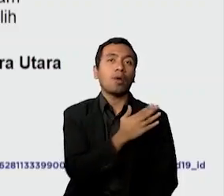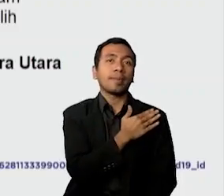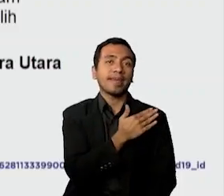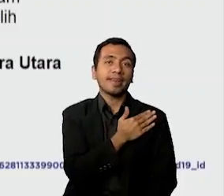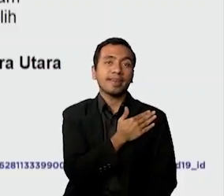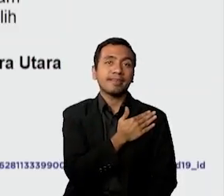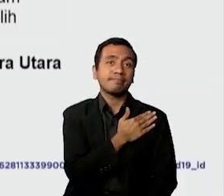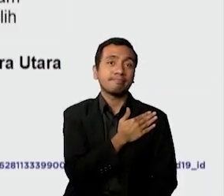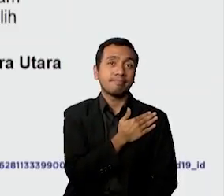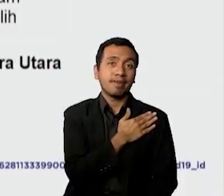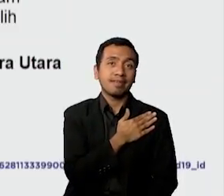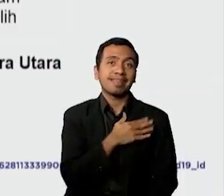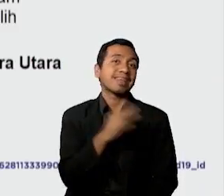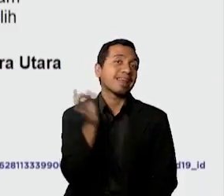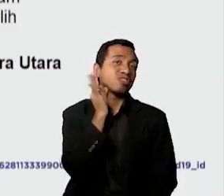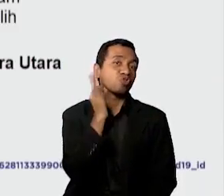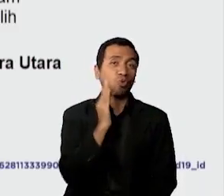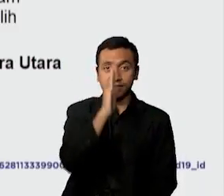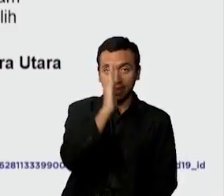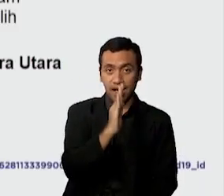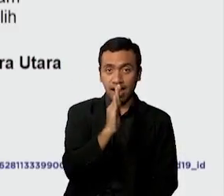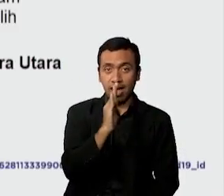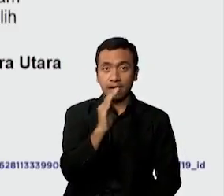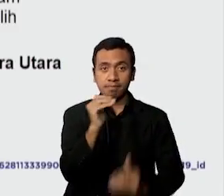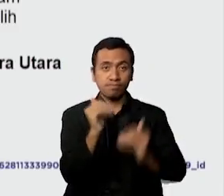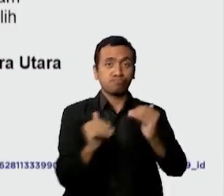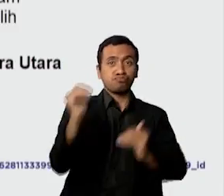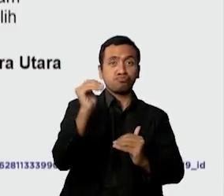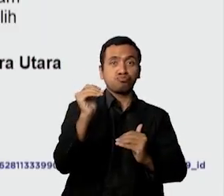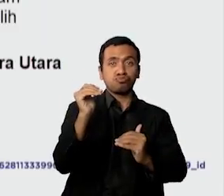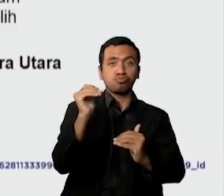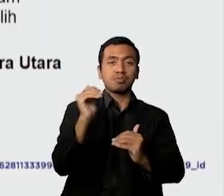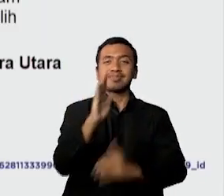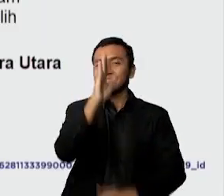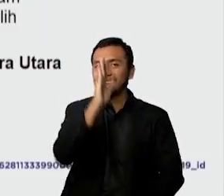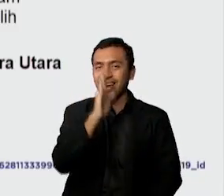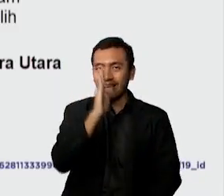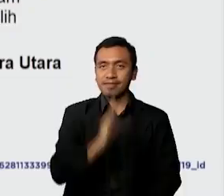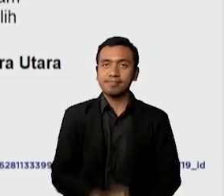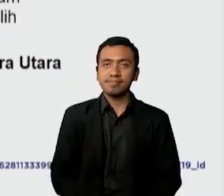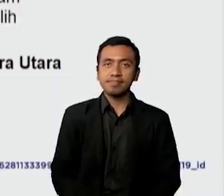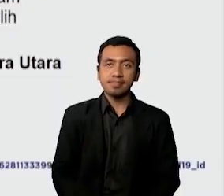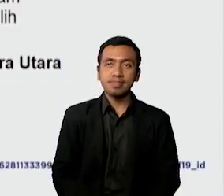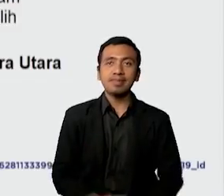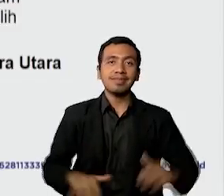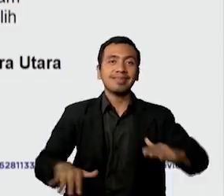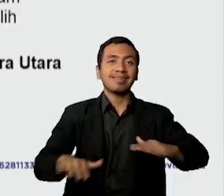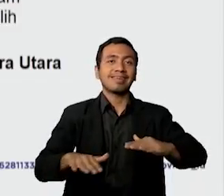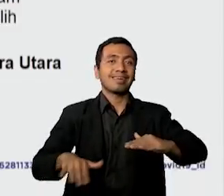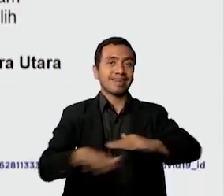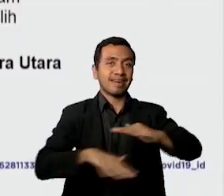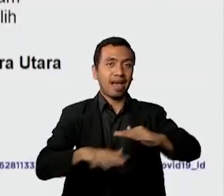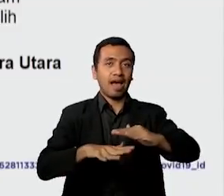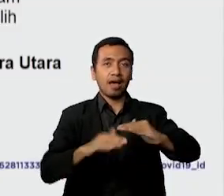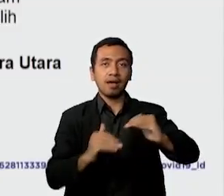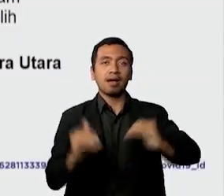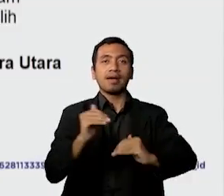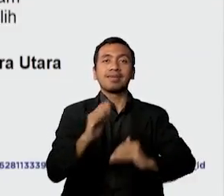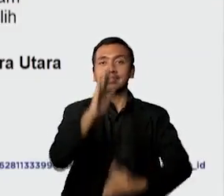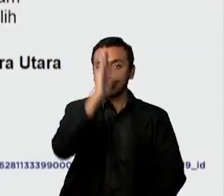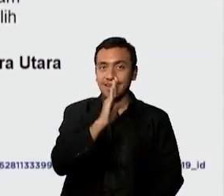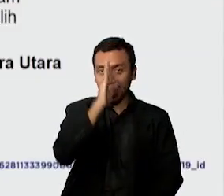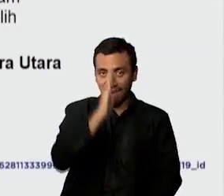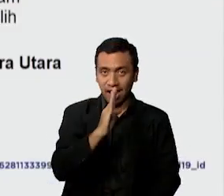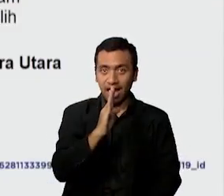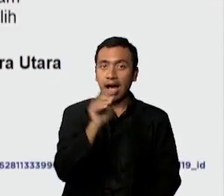yang berubah dari risiko sedang naik menjadi risiko sedang. Risiko rendah ke risiko sedang ini menunjukkan bahwa